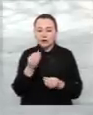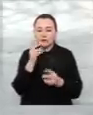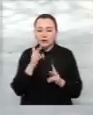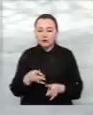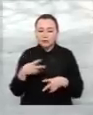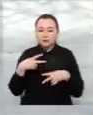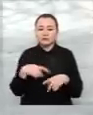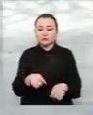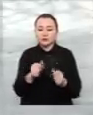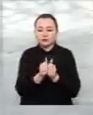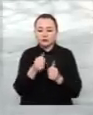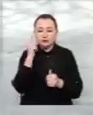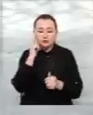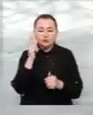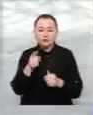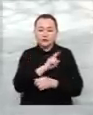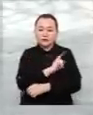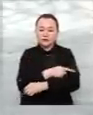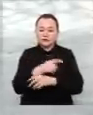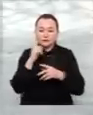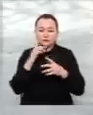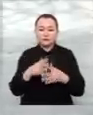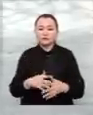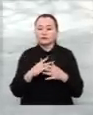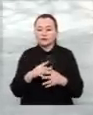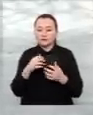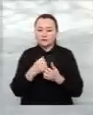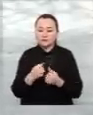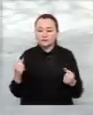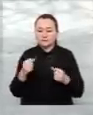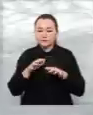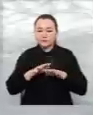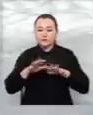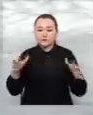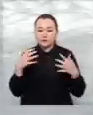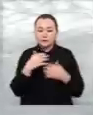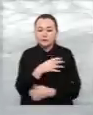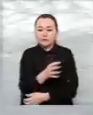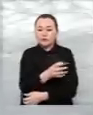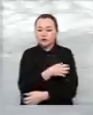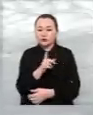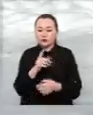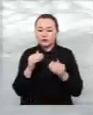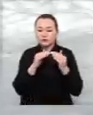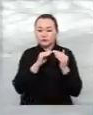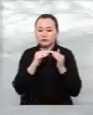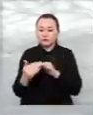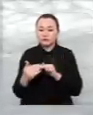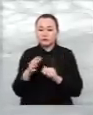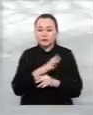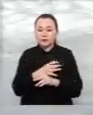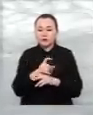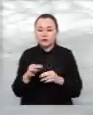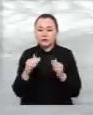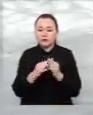прибежали соседи. Они услышали сильный хлопок. Взрывная волна была настолько мощной, что сдвинула крышу пристройки. В